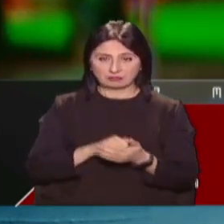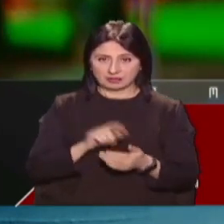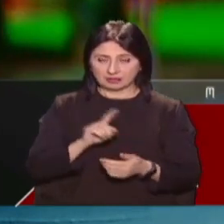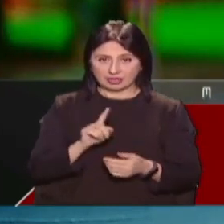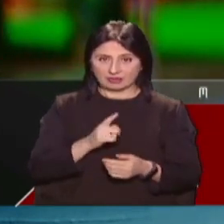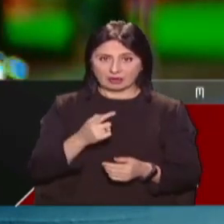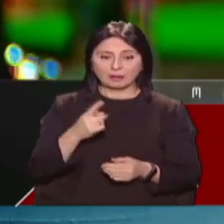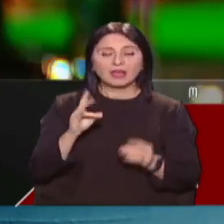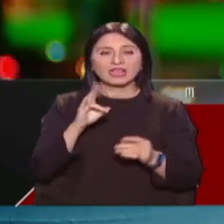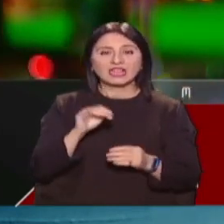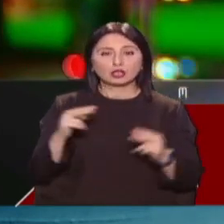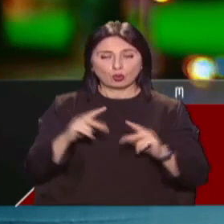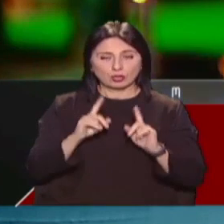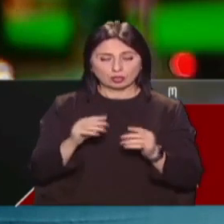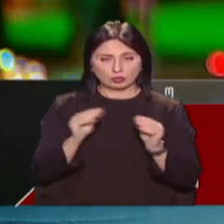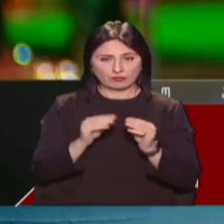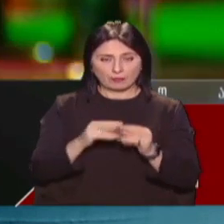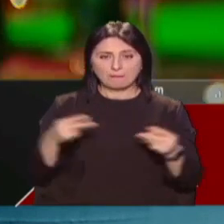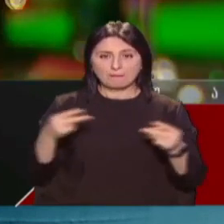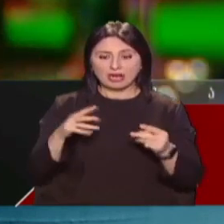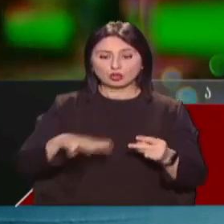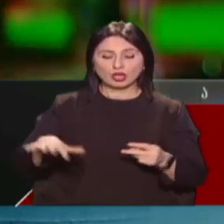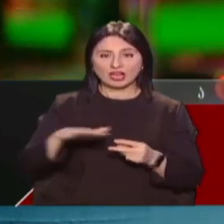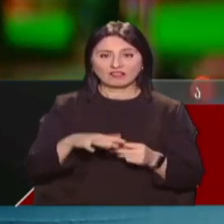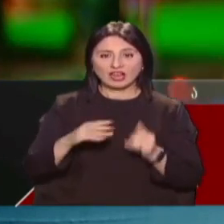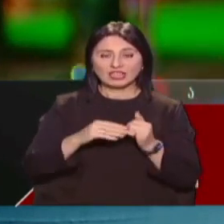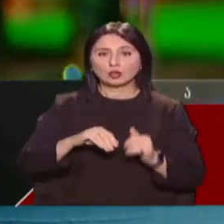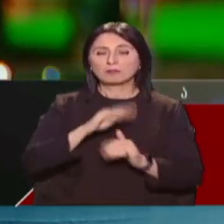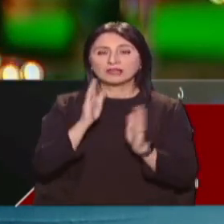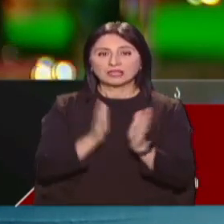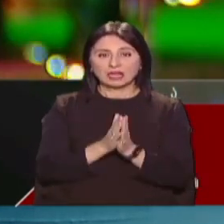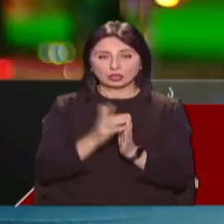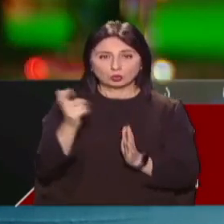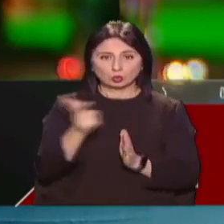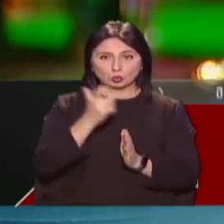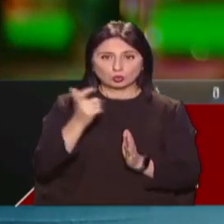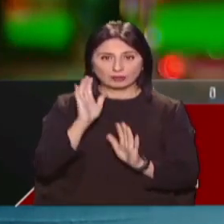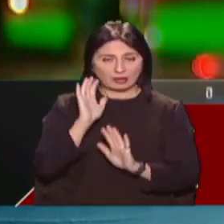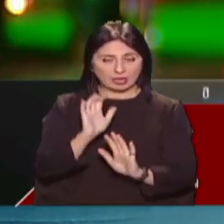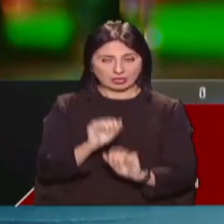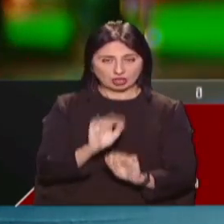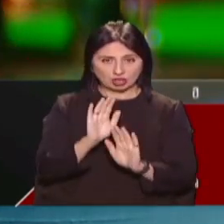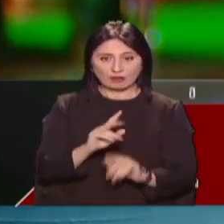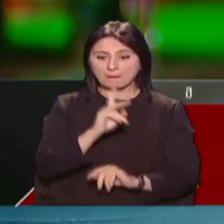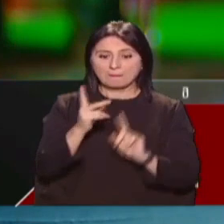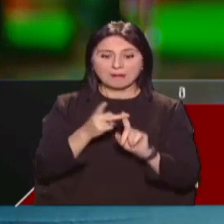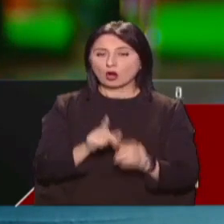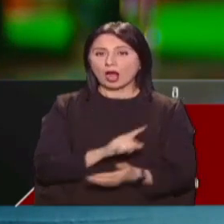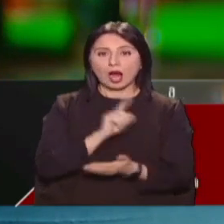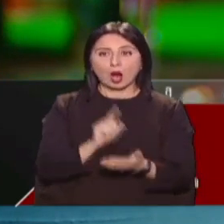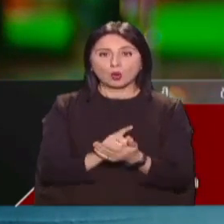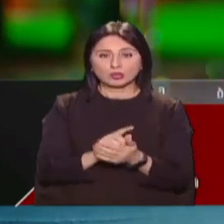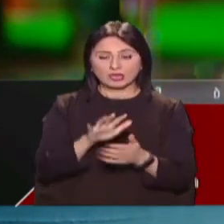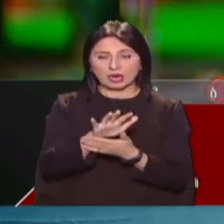რომ ნატო კლავაც ადასტურებს მისი პარტნიორი ქვეყნის ტერიტორიული მთლიანობისა და სუვერენიტეტის მხარდაჭერას. მეორე, რომ